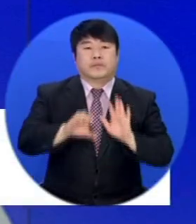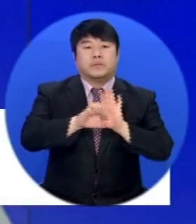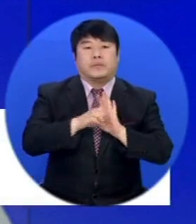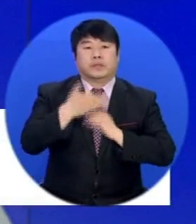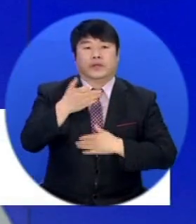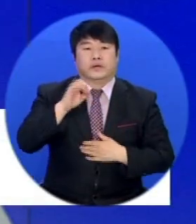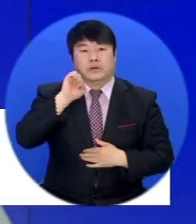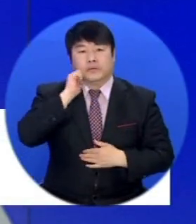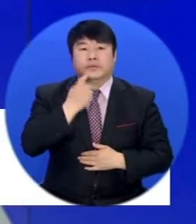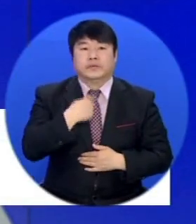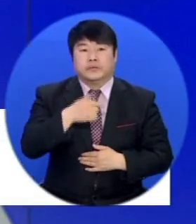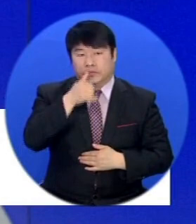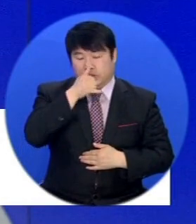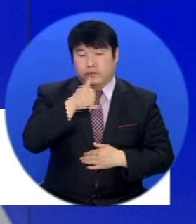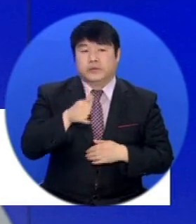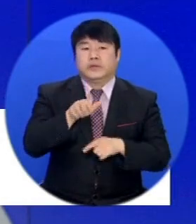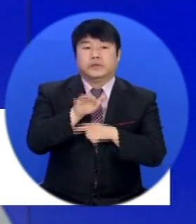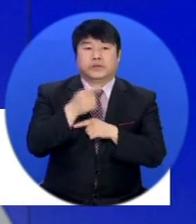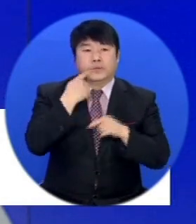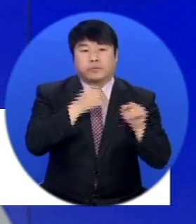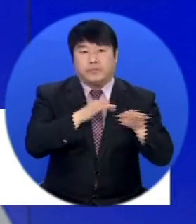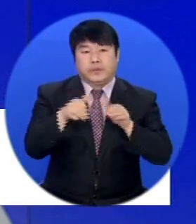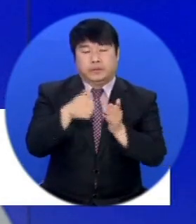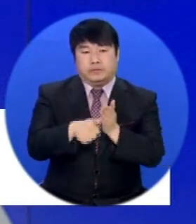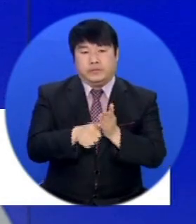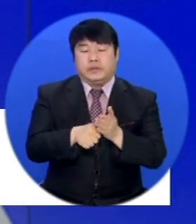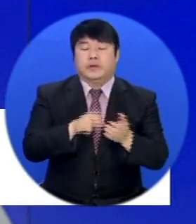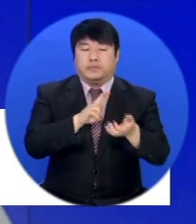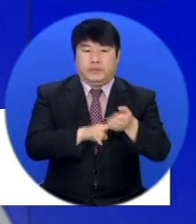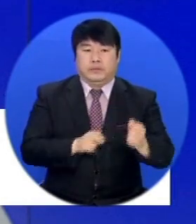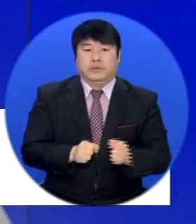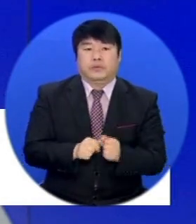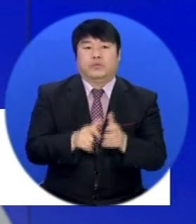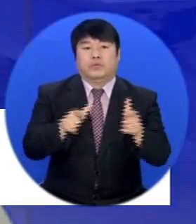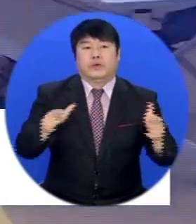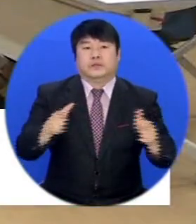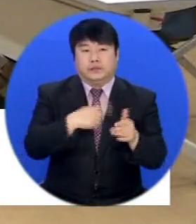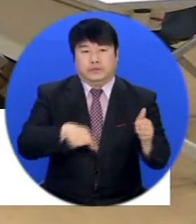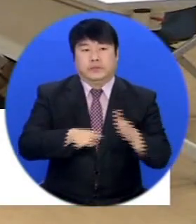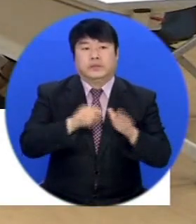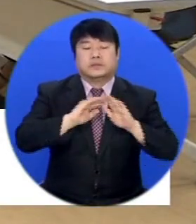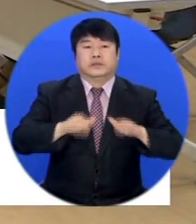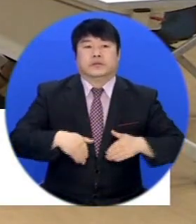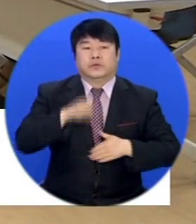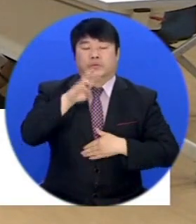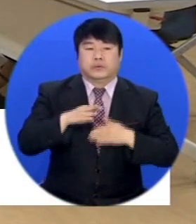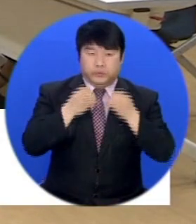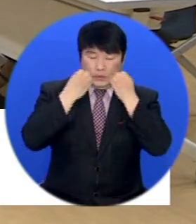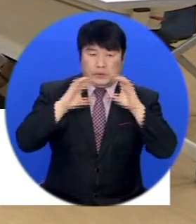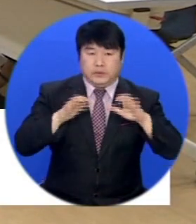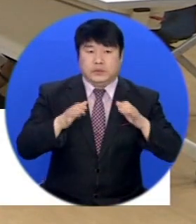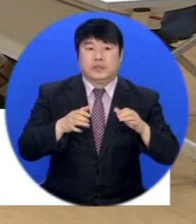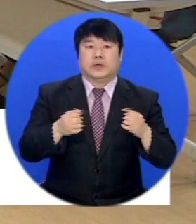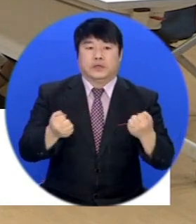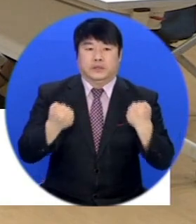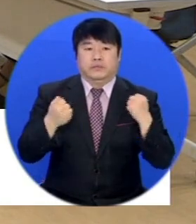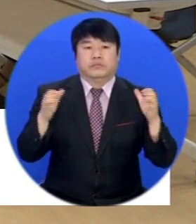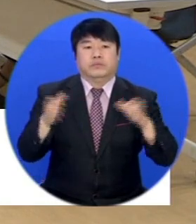코로나19로 어려움을 겪고 있는 농수산물의 판로 확대를 위해 전라남도와 광주 신세계가 힘을 모으기로